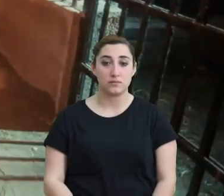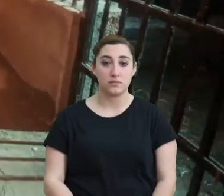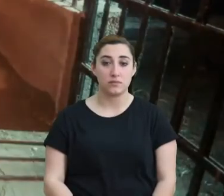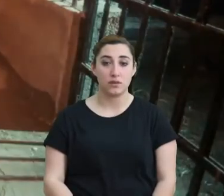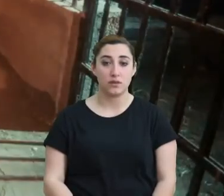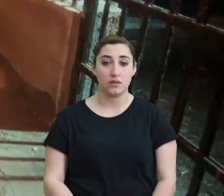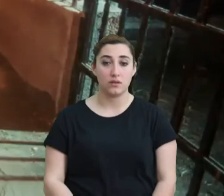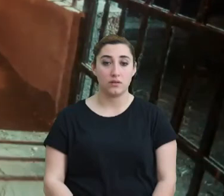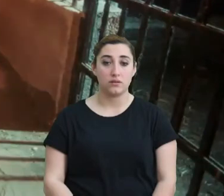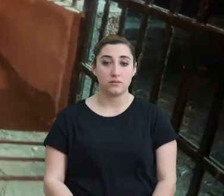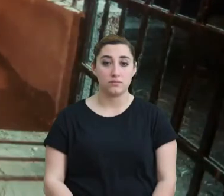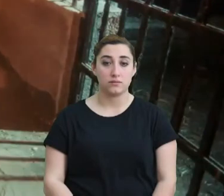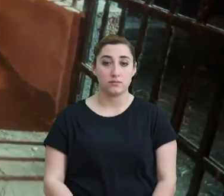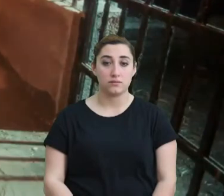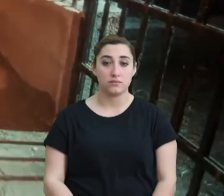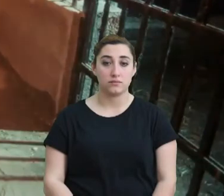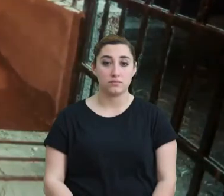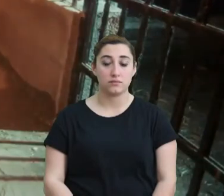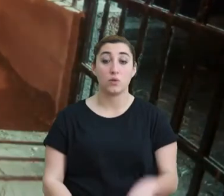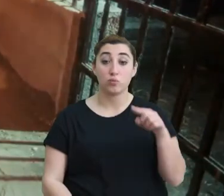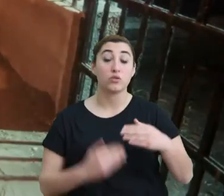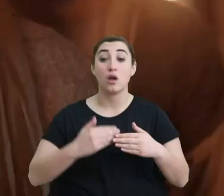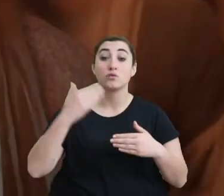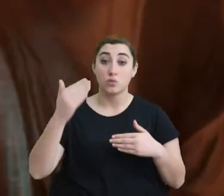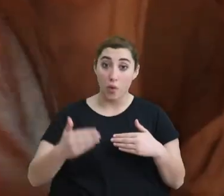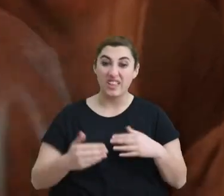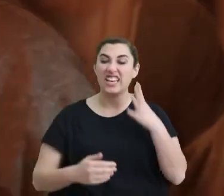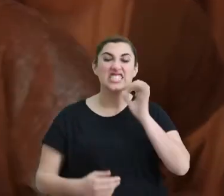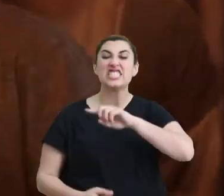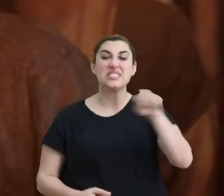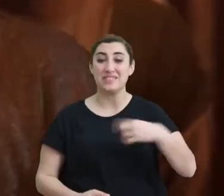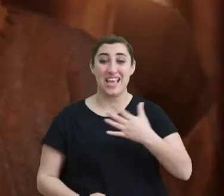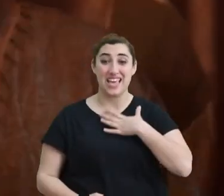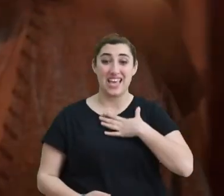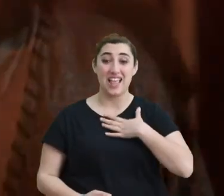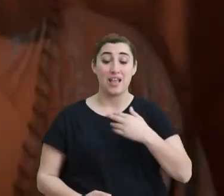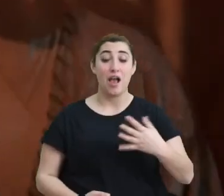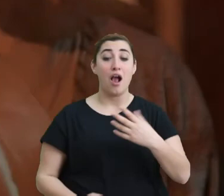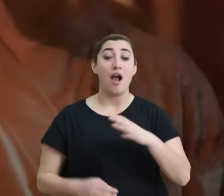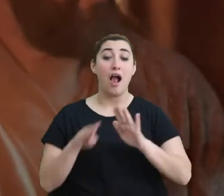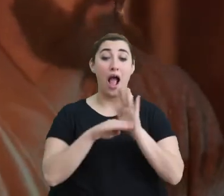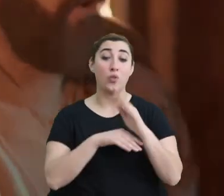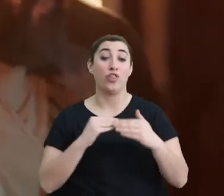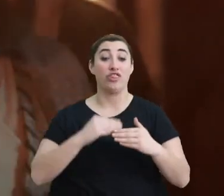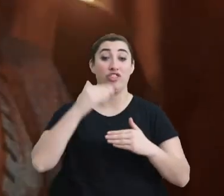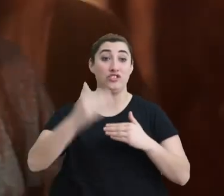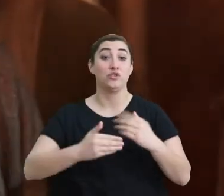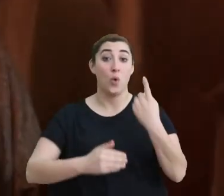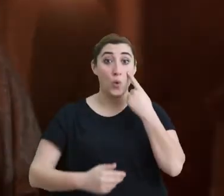Mekancı baya baya tırsmış. Bundan böyle. Her kim ki kendini kanun dairesinin dışında